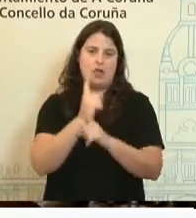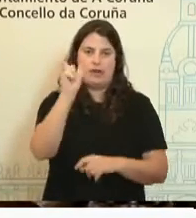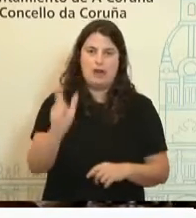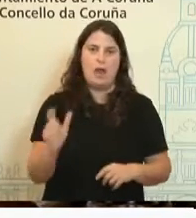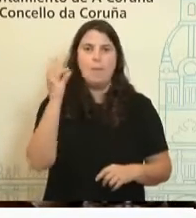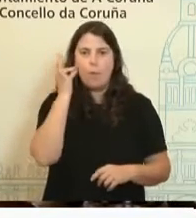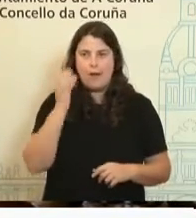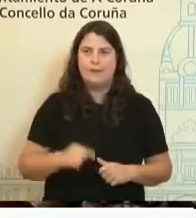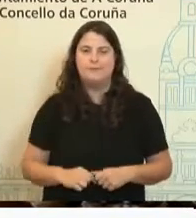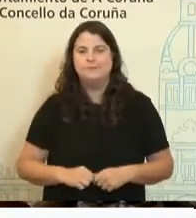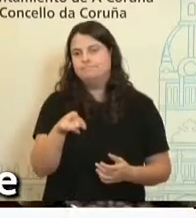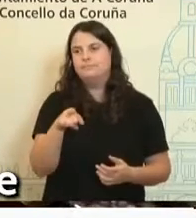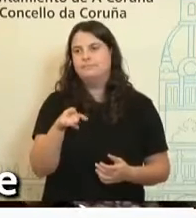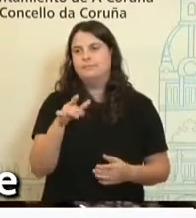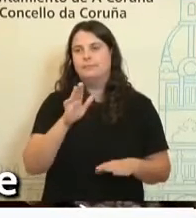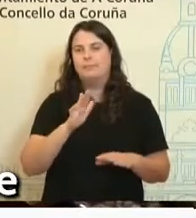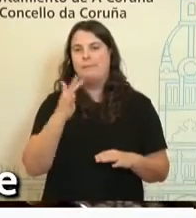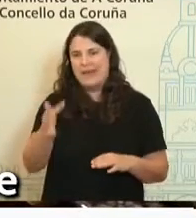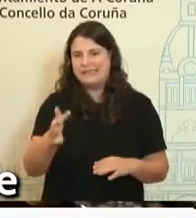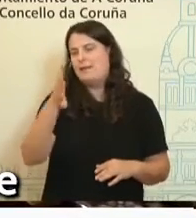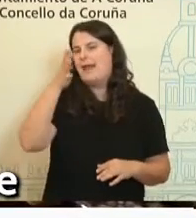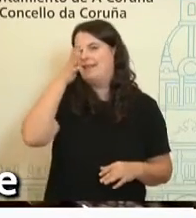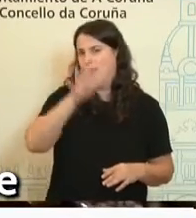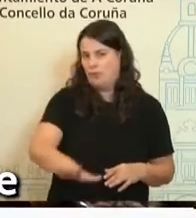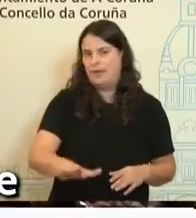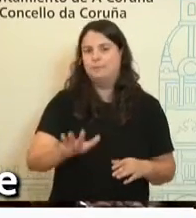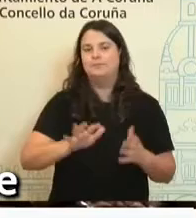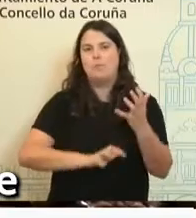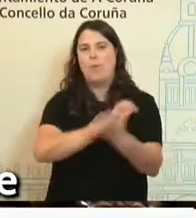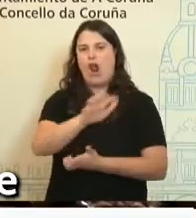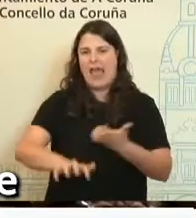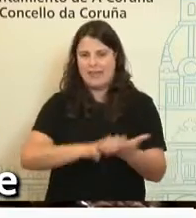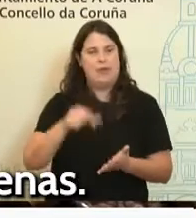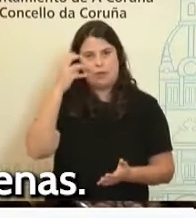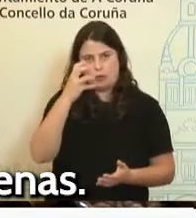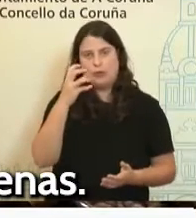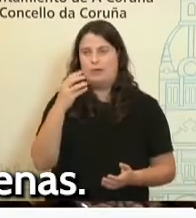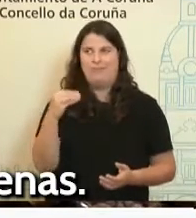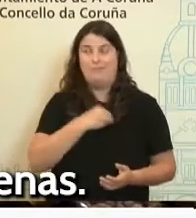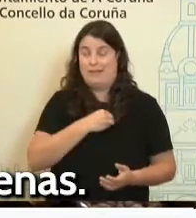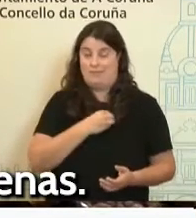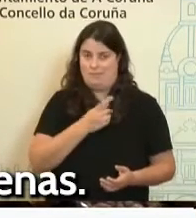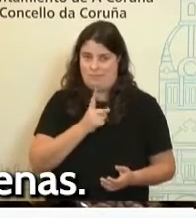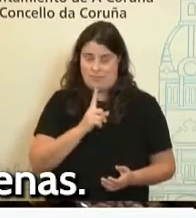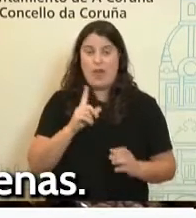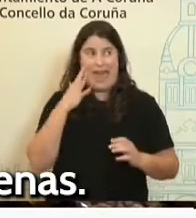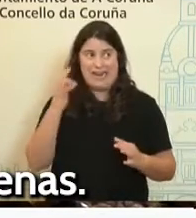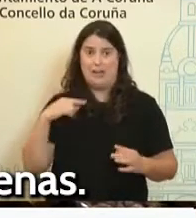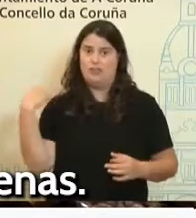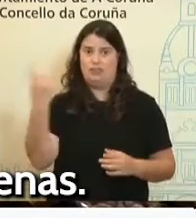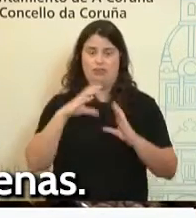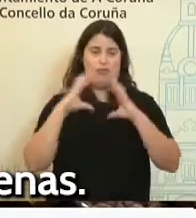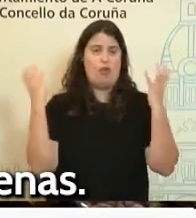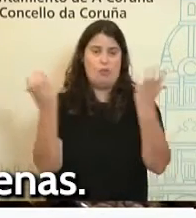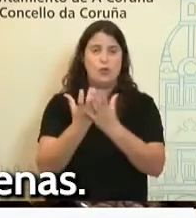data que adoitamos empregar para denunciar a violencia que se exerce en todo o mundo contra as mulleres